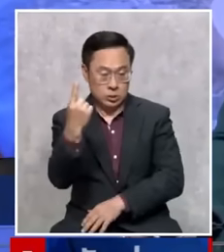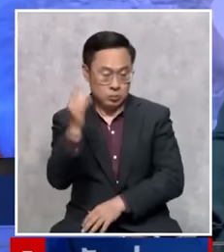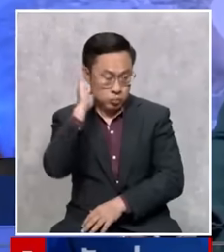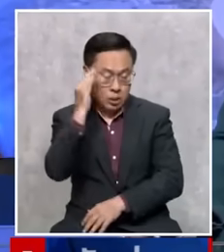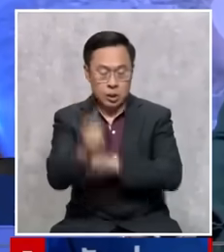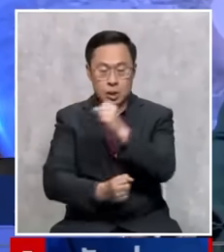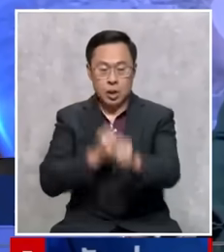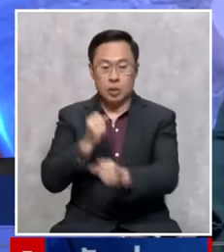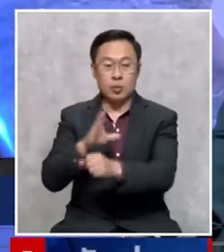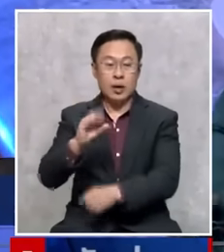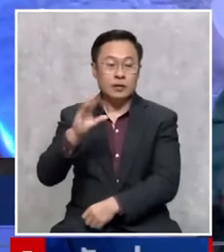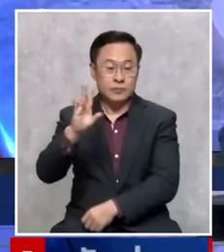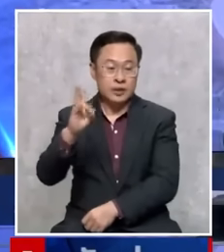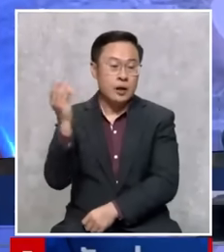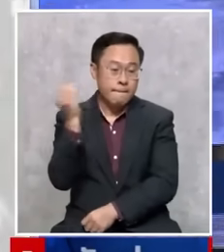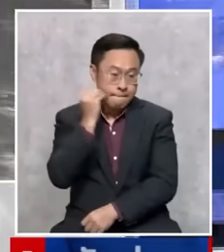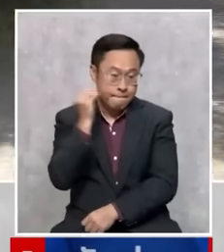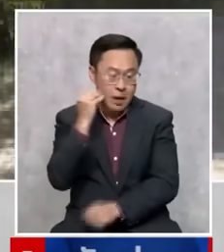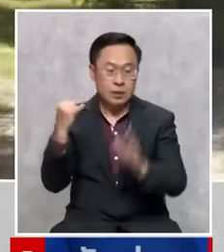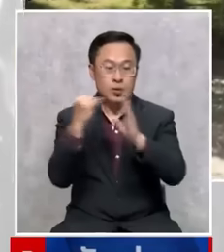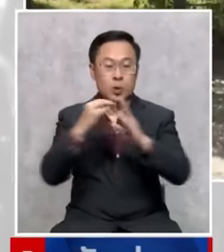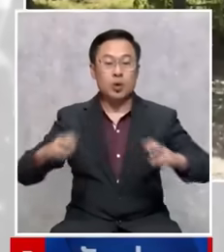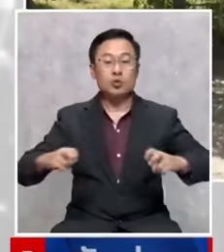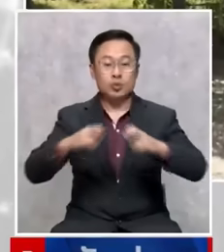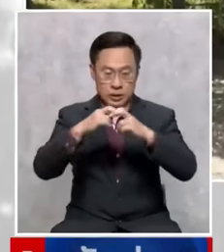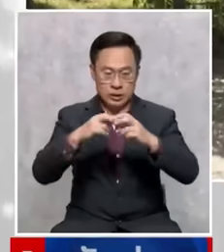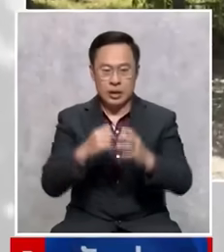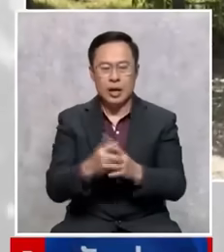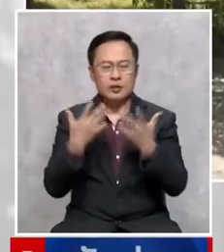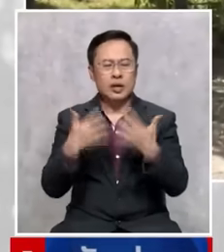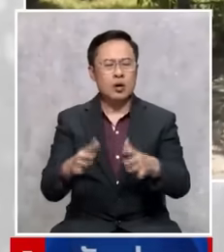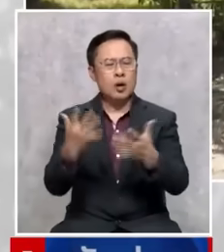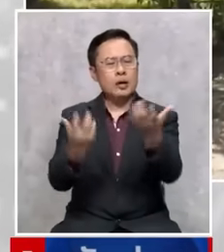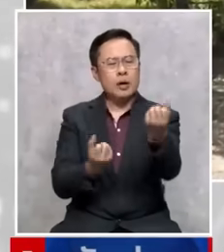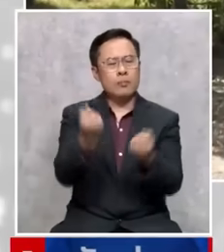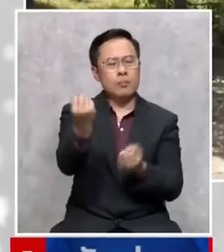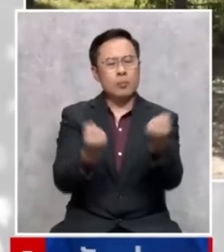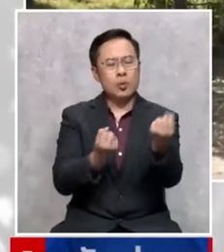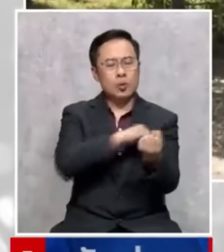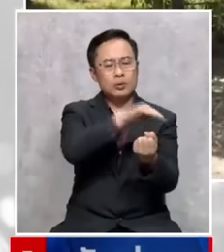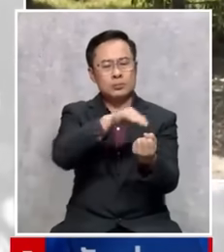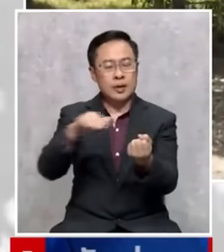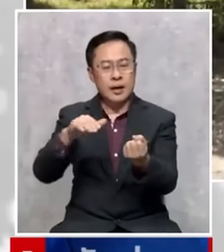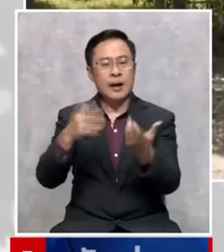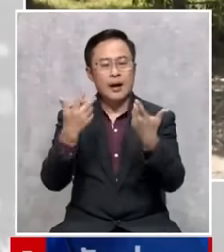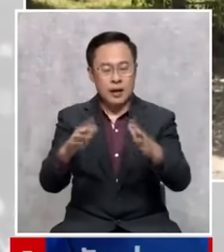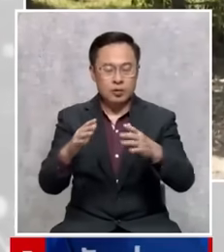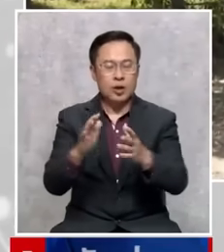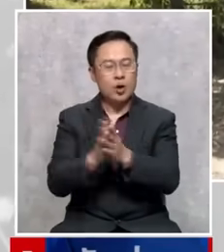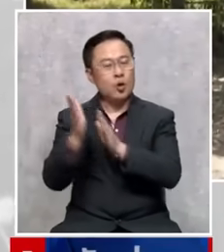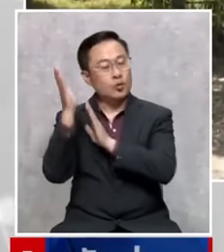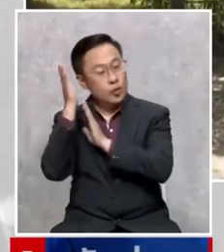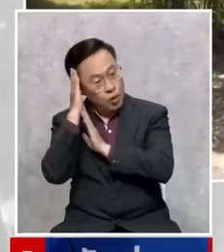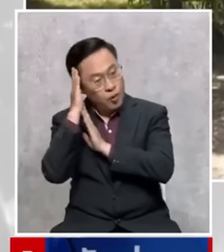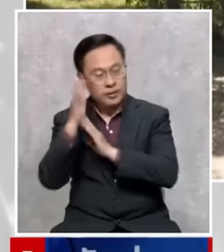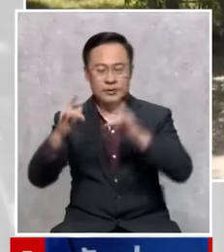57ปีเป็นชายชาวจังหวัดสุรินทร์นะคะไปแคมปิ้งก็ไปพร้อมกับอุปกรณ์คู่ใจแล้วค่ะพอไปถึงนะคะก็เปิดท้ายรถแล้วก็หยิบ